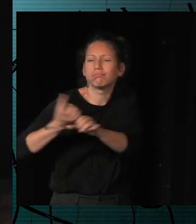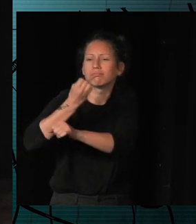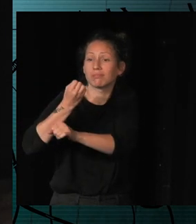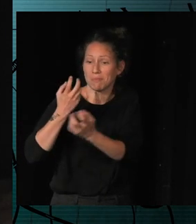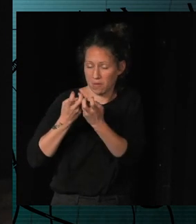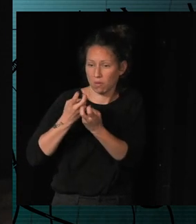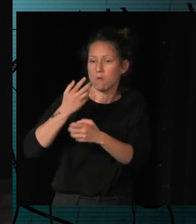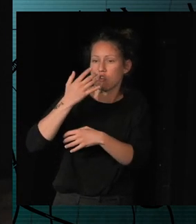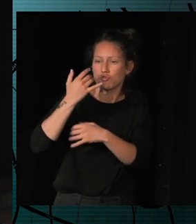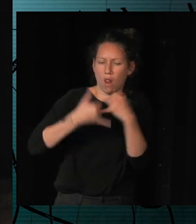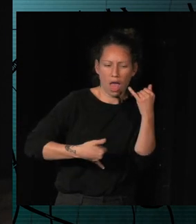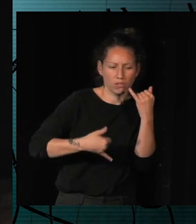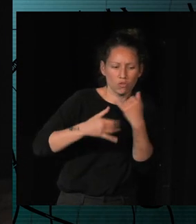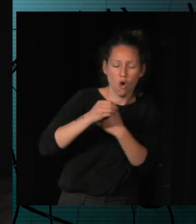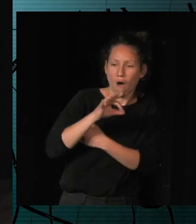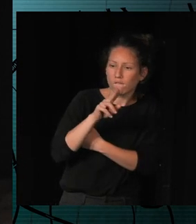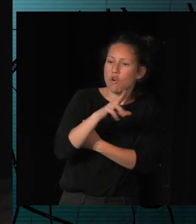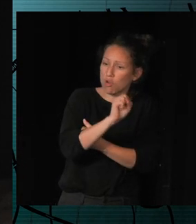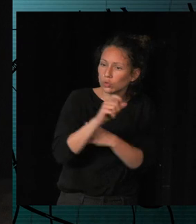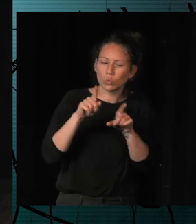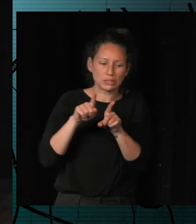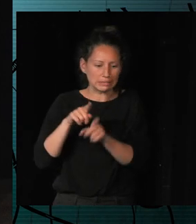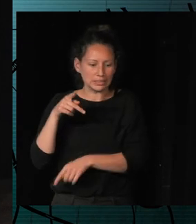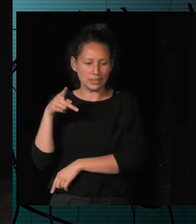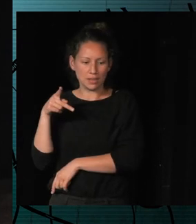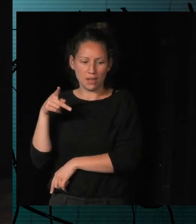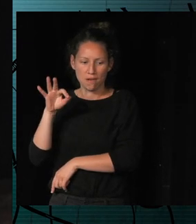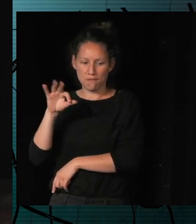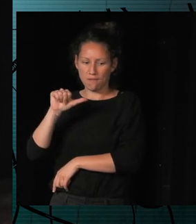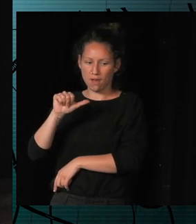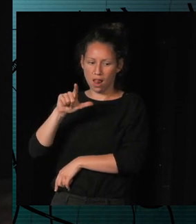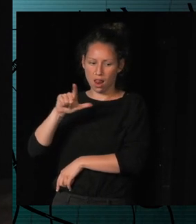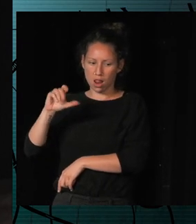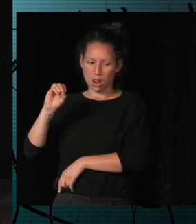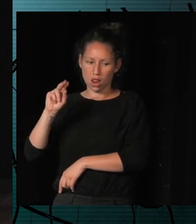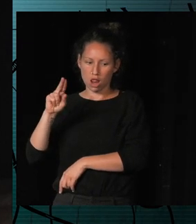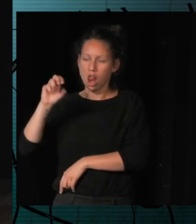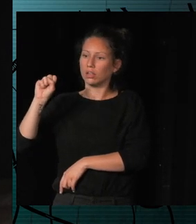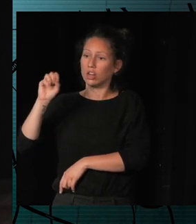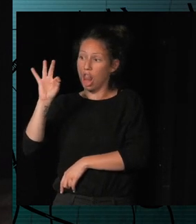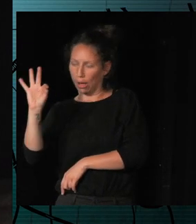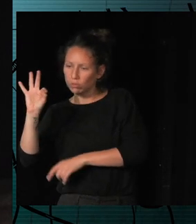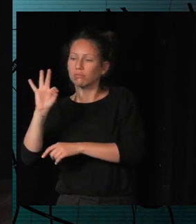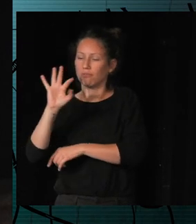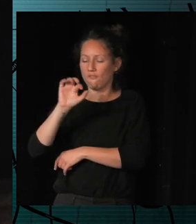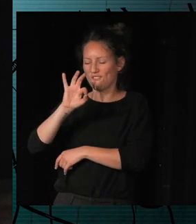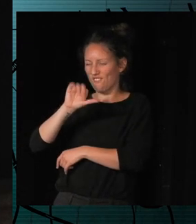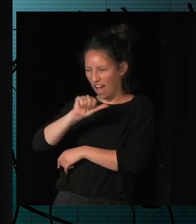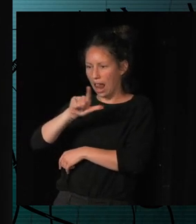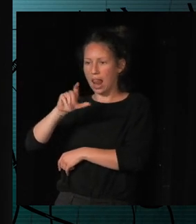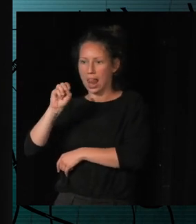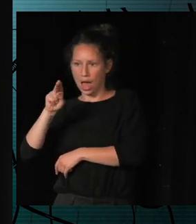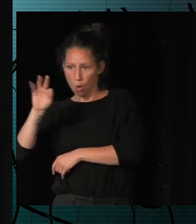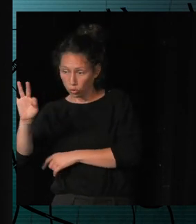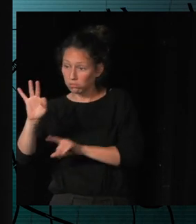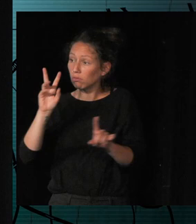Last of Us et Fallout euh je pense dans les deux cas moi c'est deux séries que j'ai trouvé ok genre je lesi j'ai passé un bon moment de vant